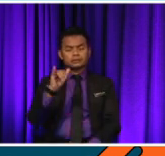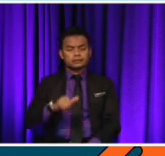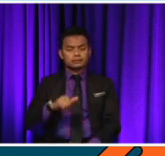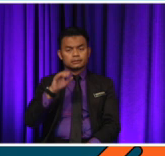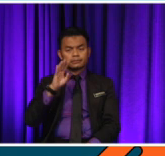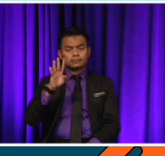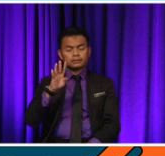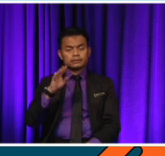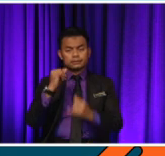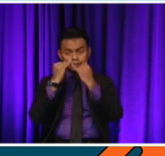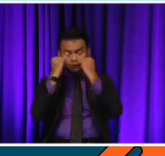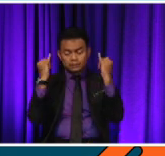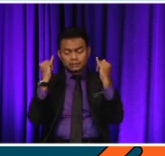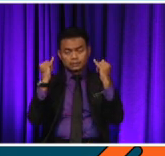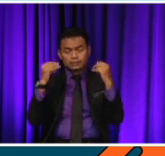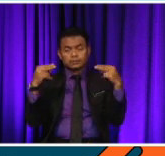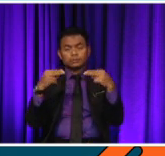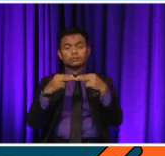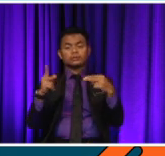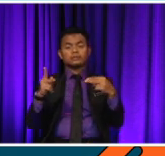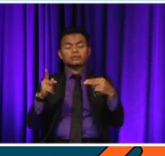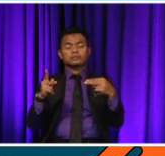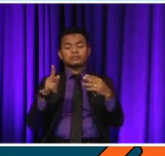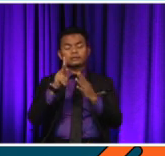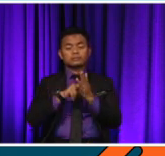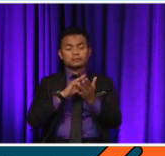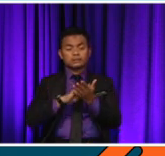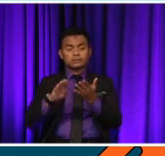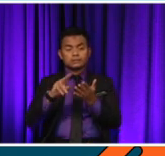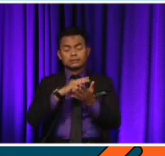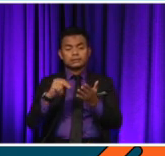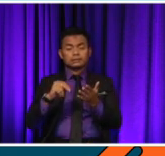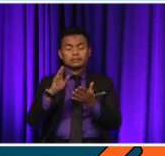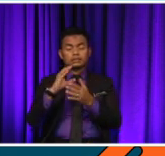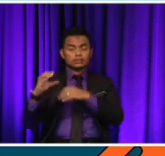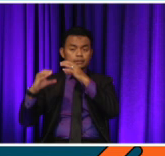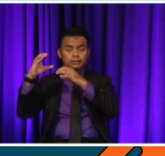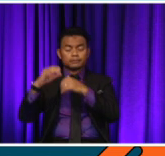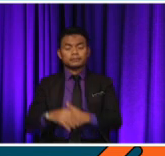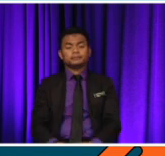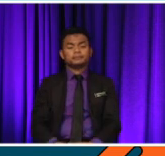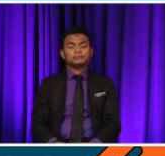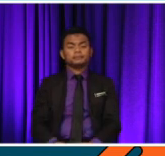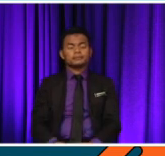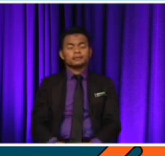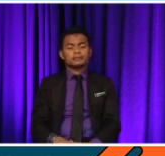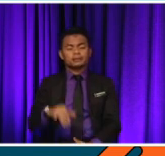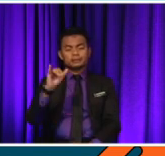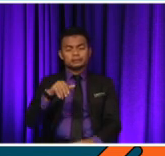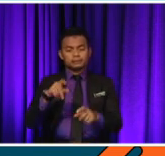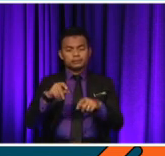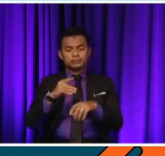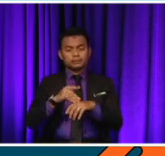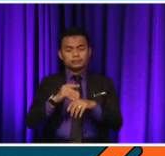antara kesana dan kecakapan Jadi itulah kaitan yang perlu diterangkan dalam persoalan